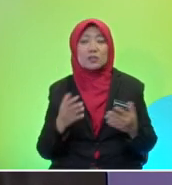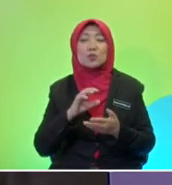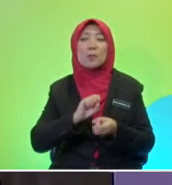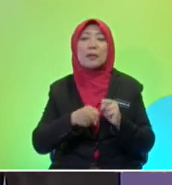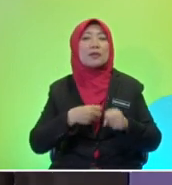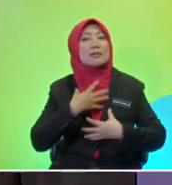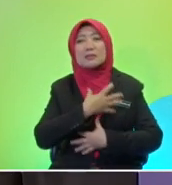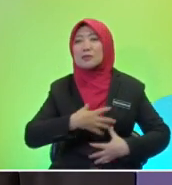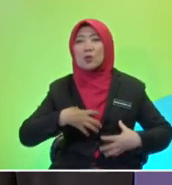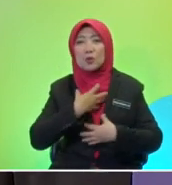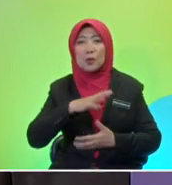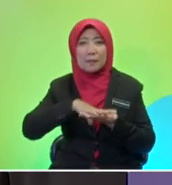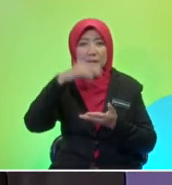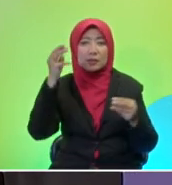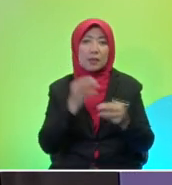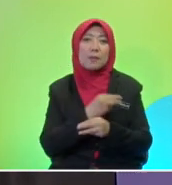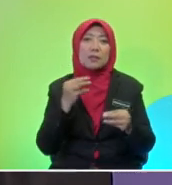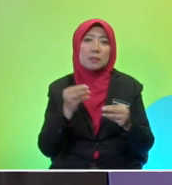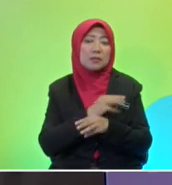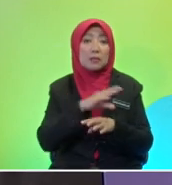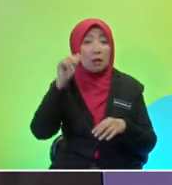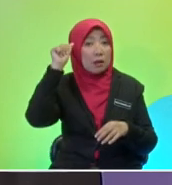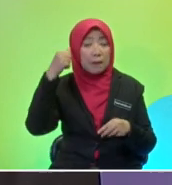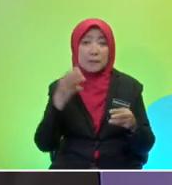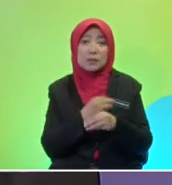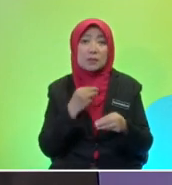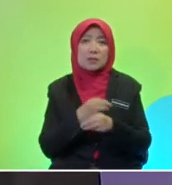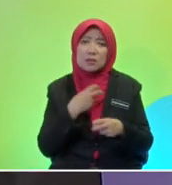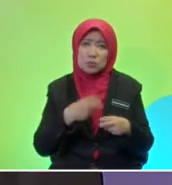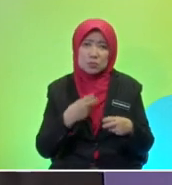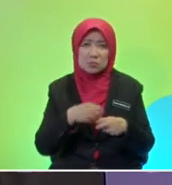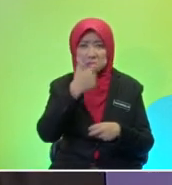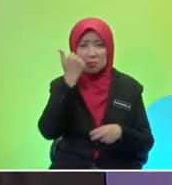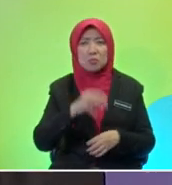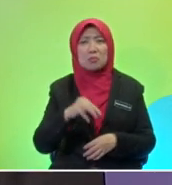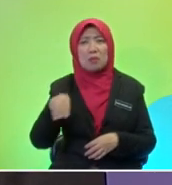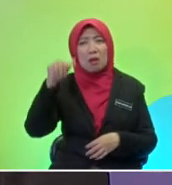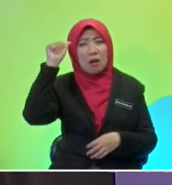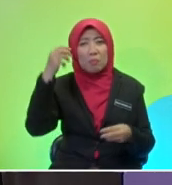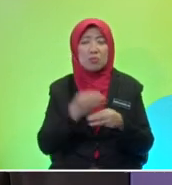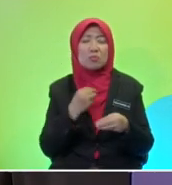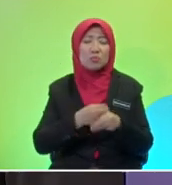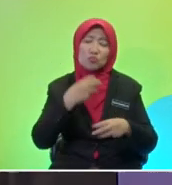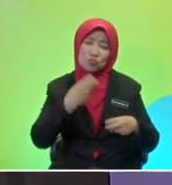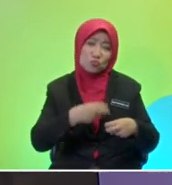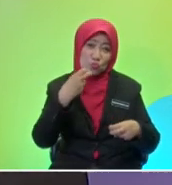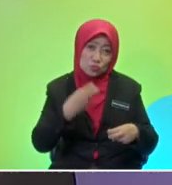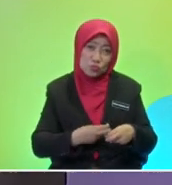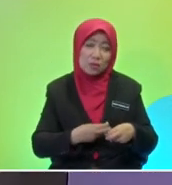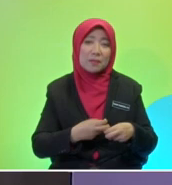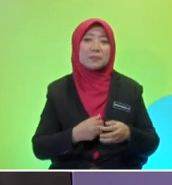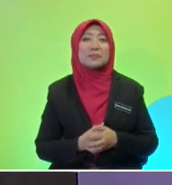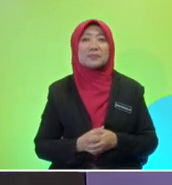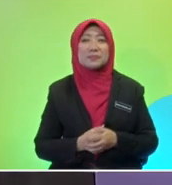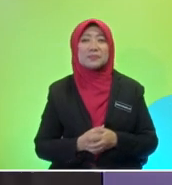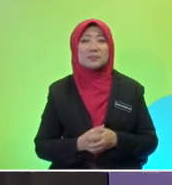dan strukturnya susah sebab mindset pelajari materi susah itu ketika ubah selalu dengan cara Beginilah caranya oke